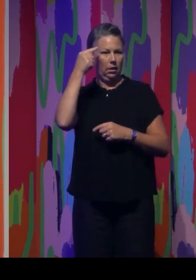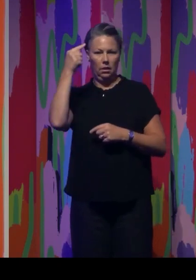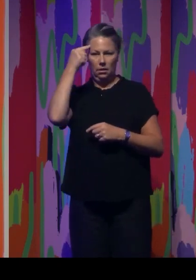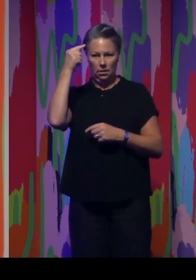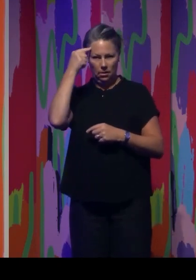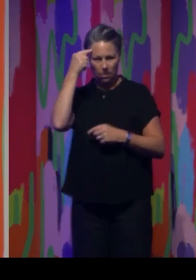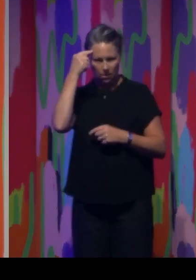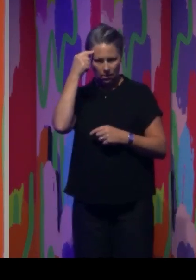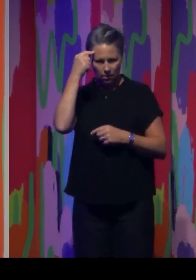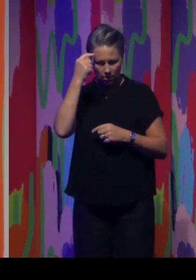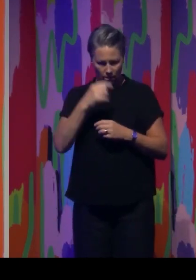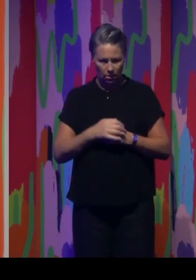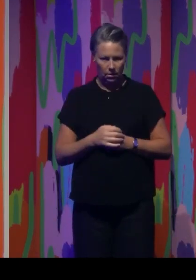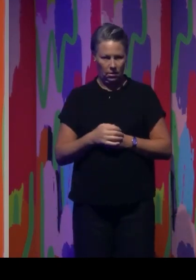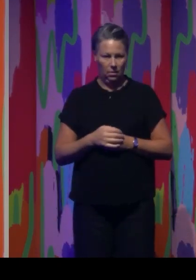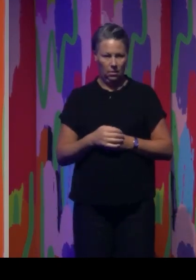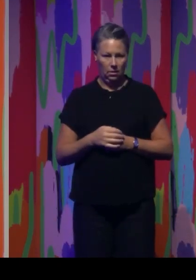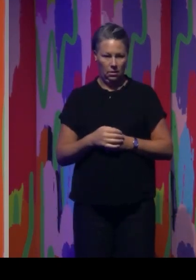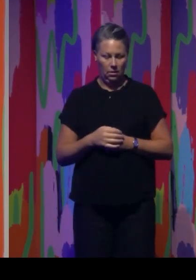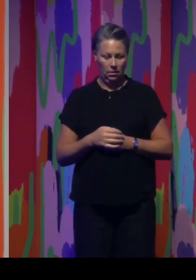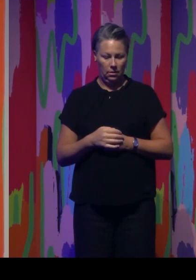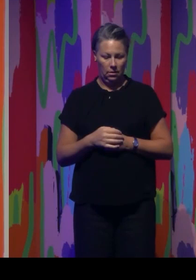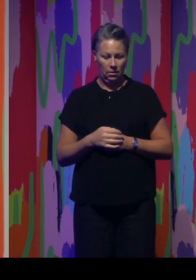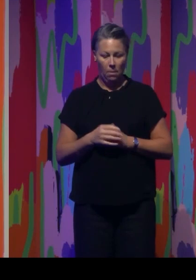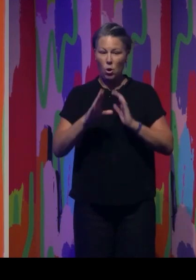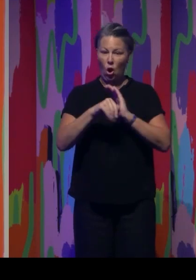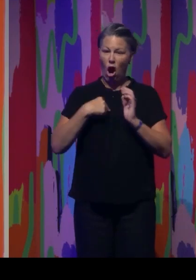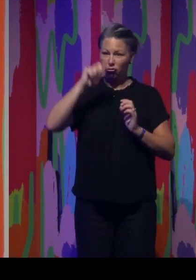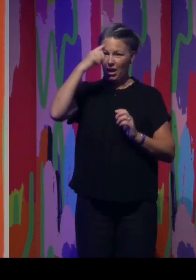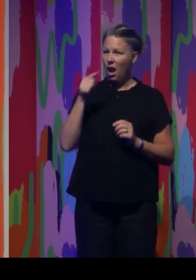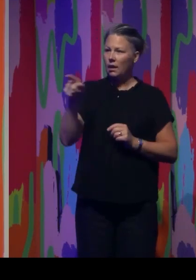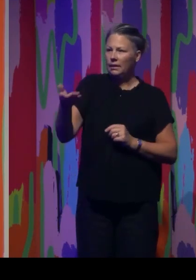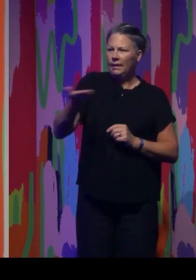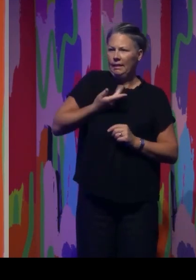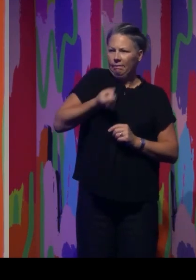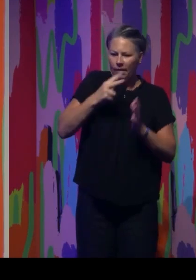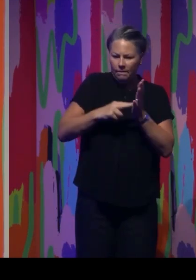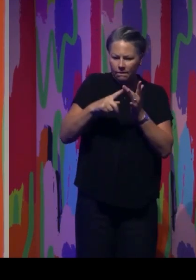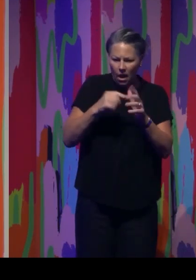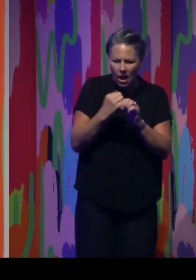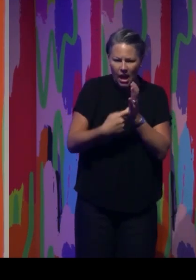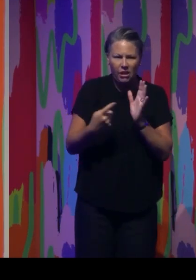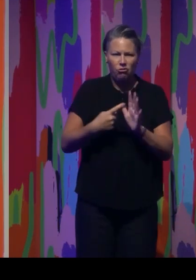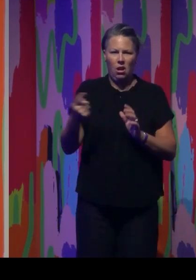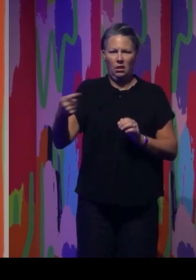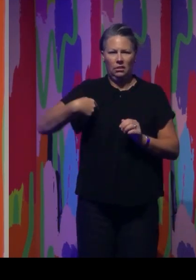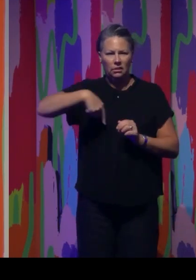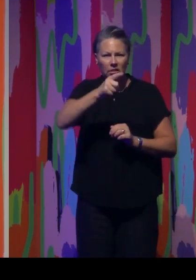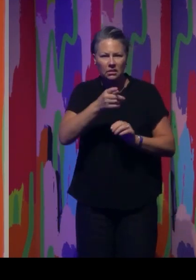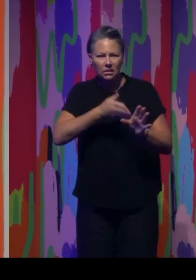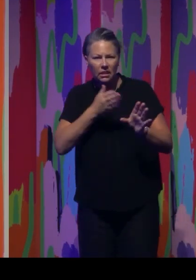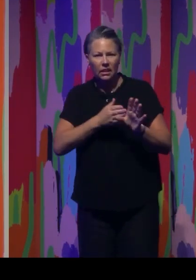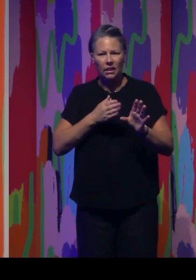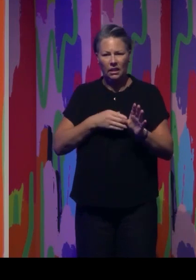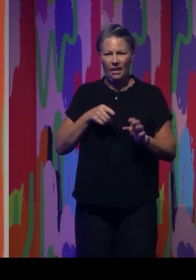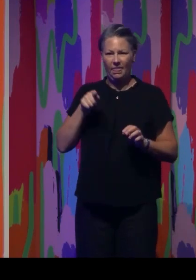থেরাপি ছিল বিকজ ইট ইজ জাস্ট এ কনভার্সন থেরাপি এবং এর পরবর্তীতে আমি বাংলাদেশ